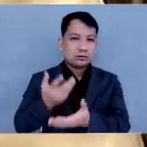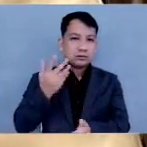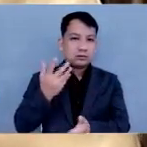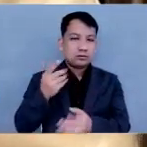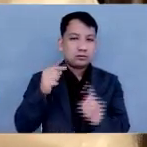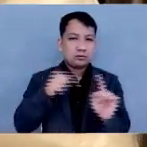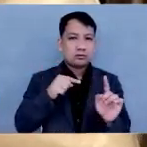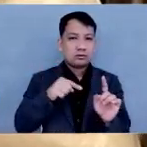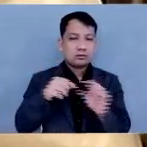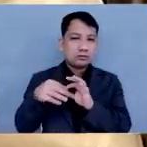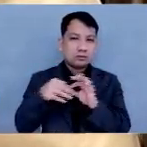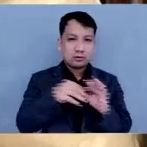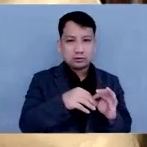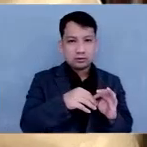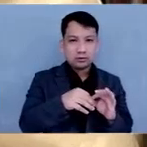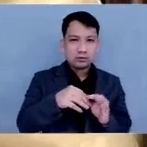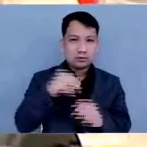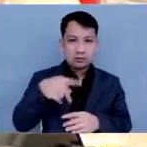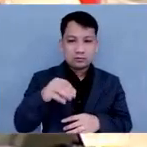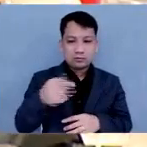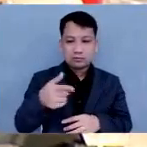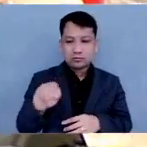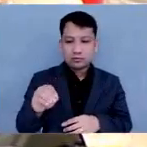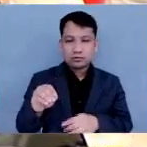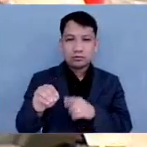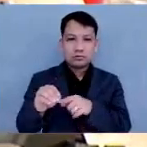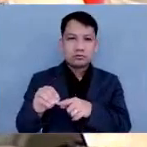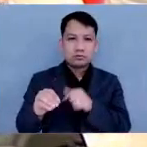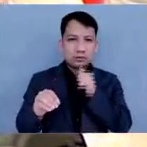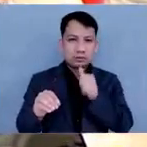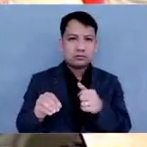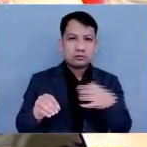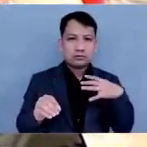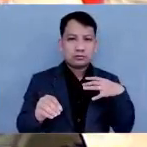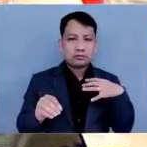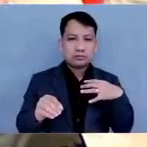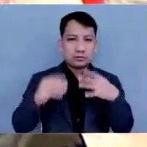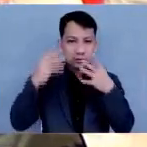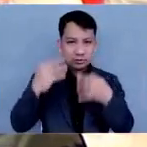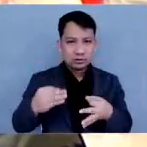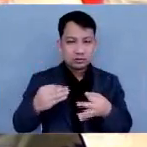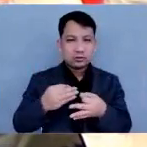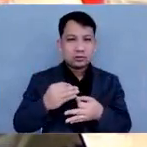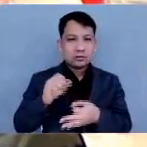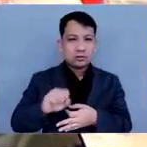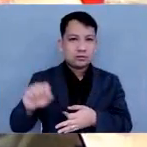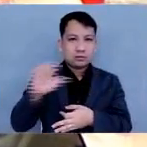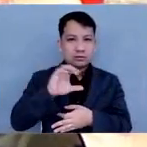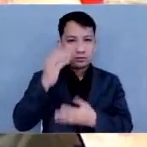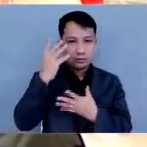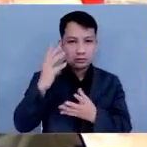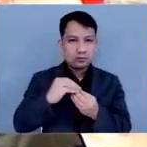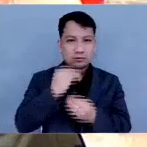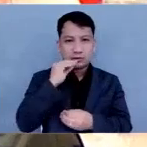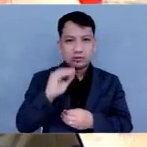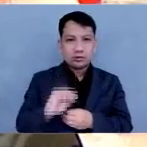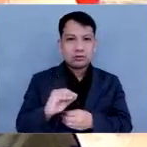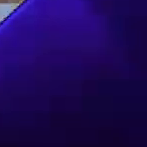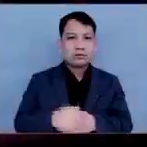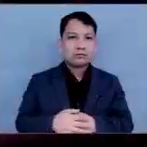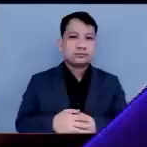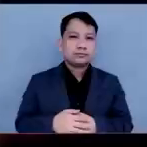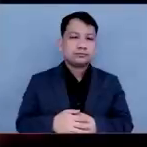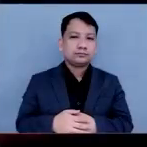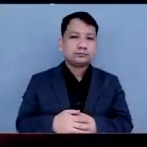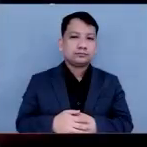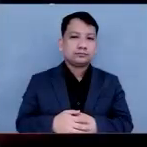siyang may koneksyon sa mga pogo. Ayon kay Roque, iintay niya ang desisyon ng Korte Suprema kaugnay ng arrest order.